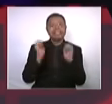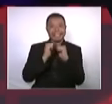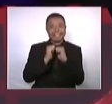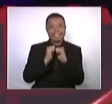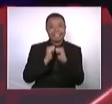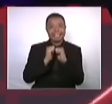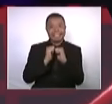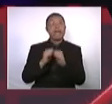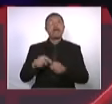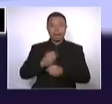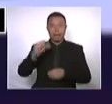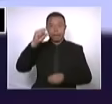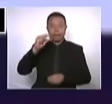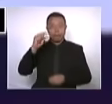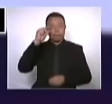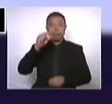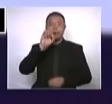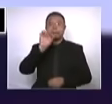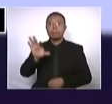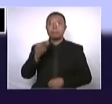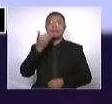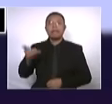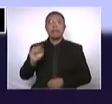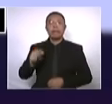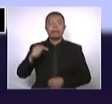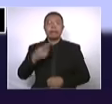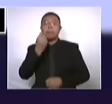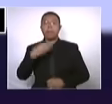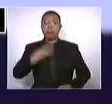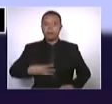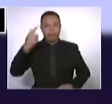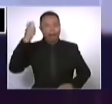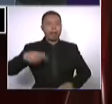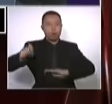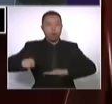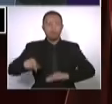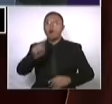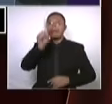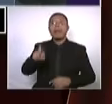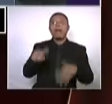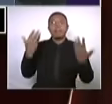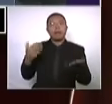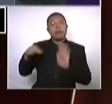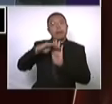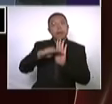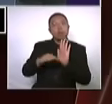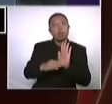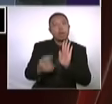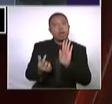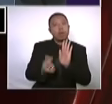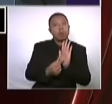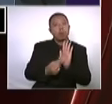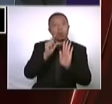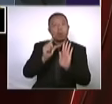jam cuma setelah itu debat atas debat ini malah lebih panjang di netizen di publik di mana-mana begitu kita lihat